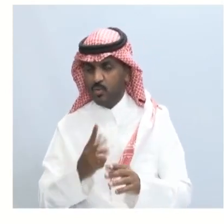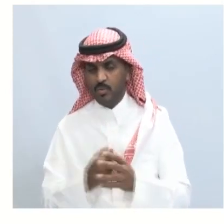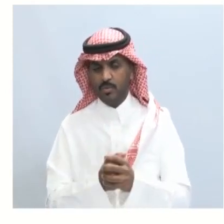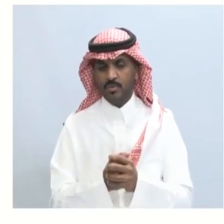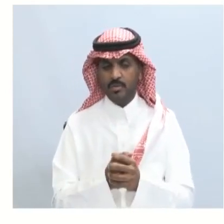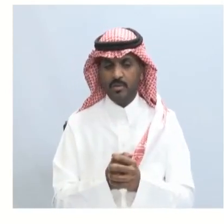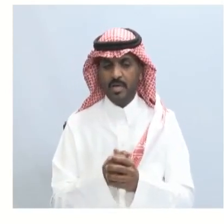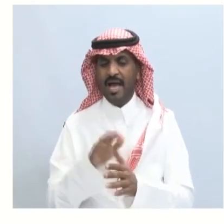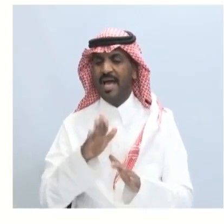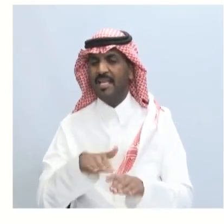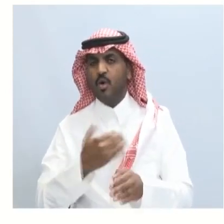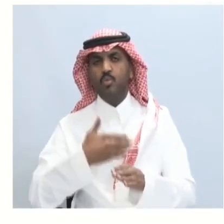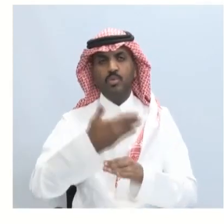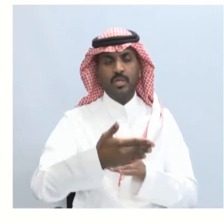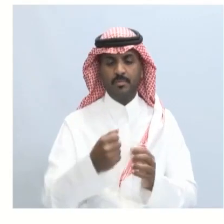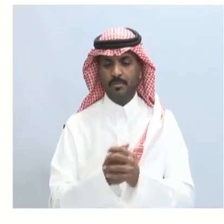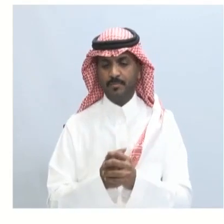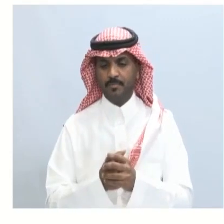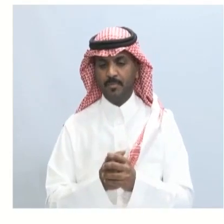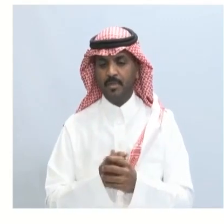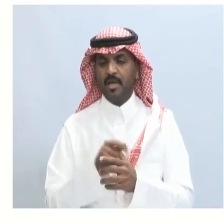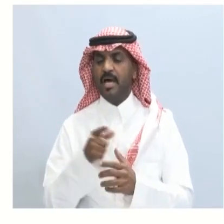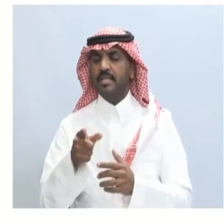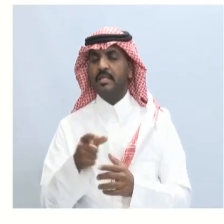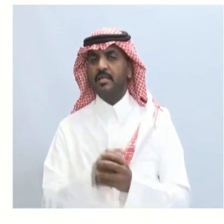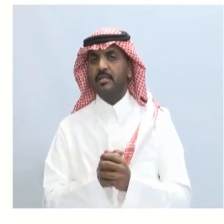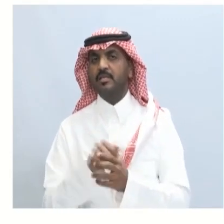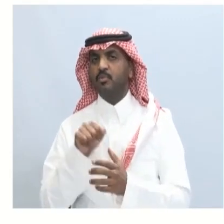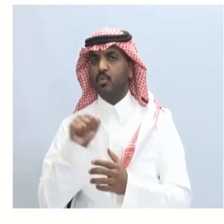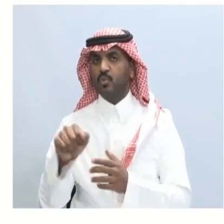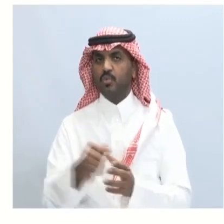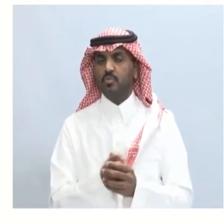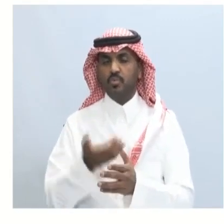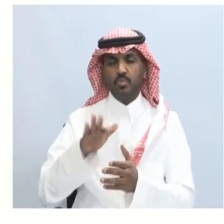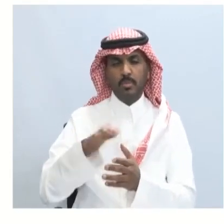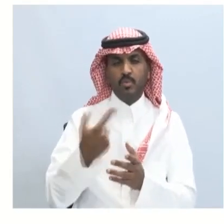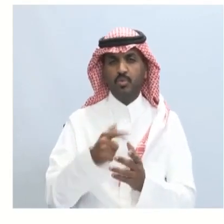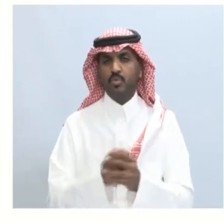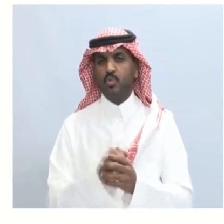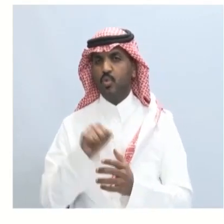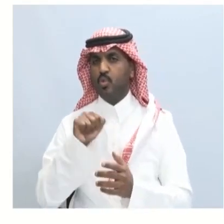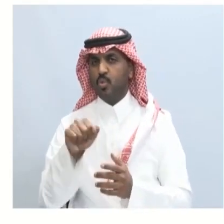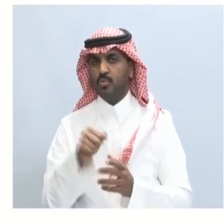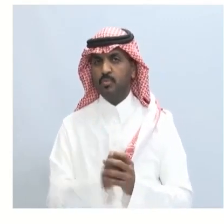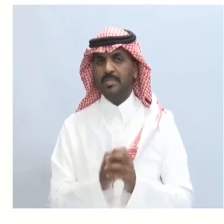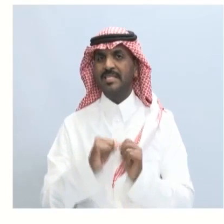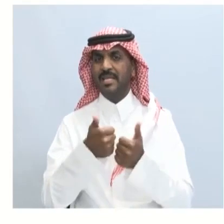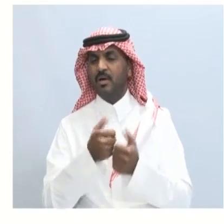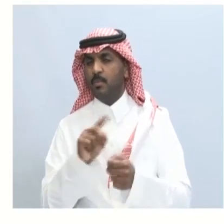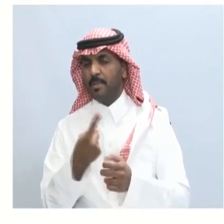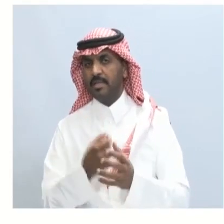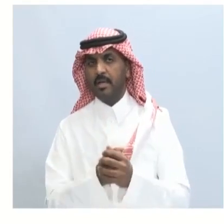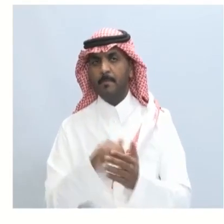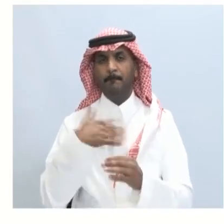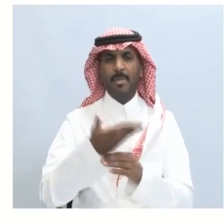وسواء كانت حاليه ام مستقبليه هذه جانب الحقوق ربما يكون عنده حقوق يستحقها متى